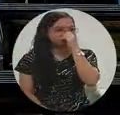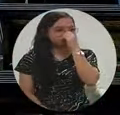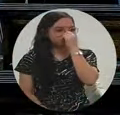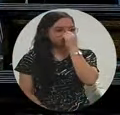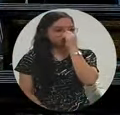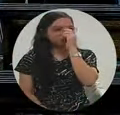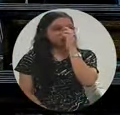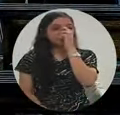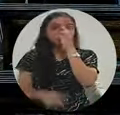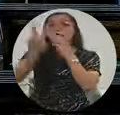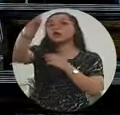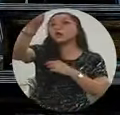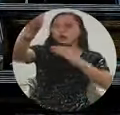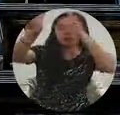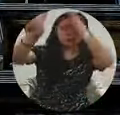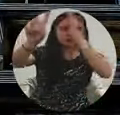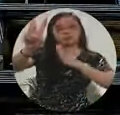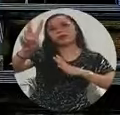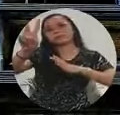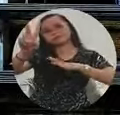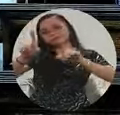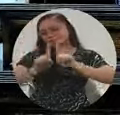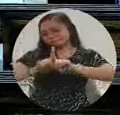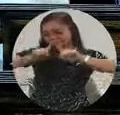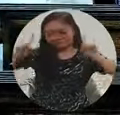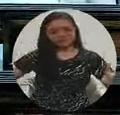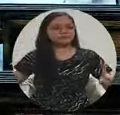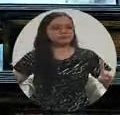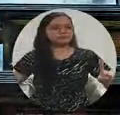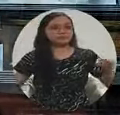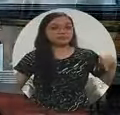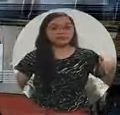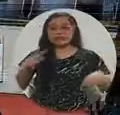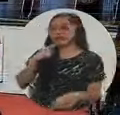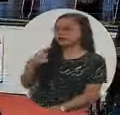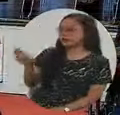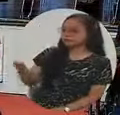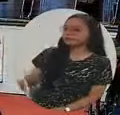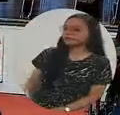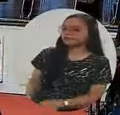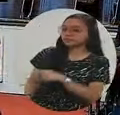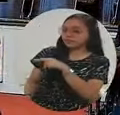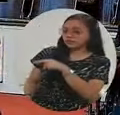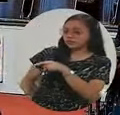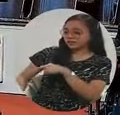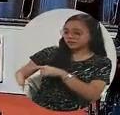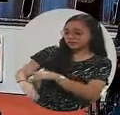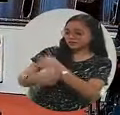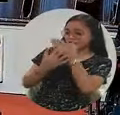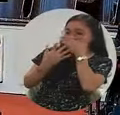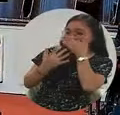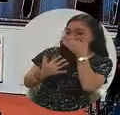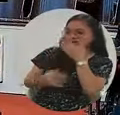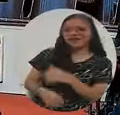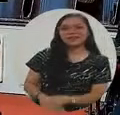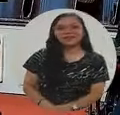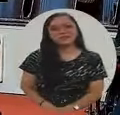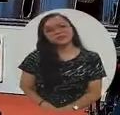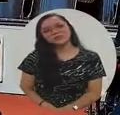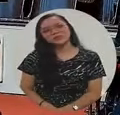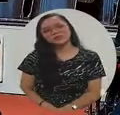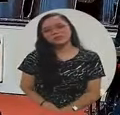oh, naagyod. Kaya po ka naman. Ingon si Kulas, oh, tinood yun na kay naaraman